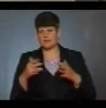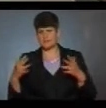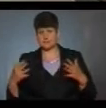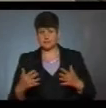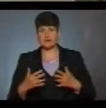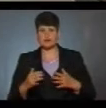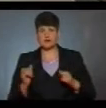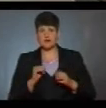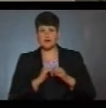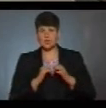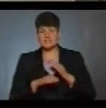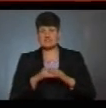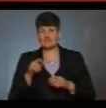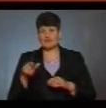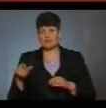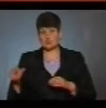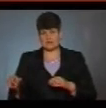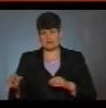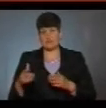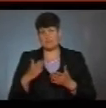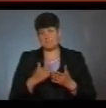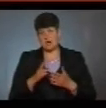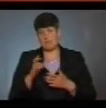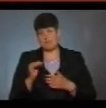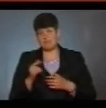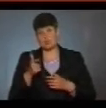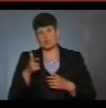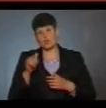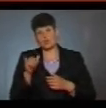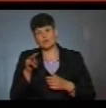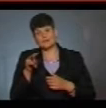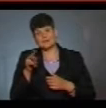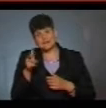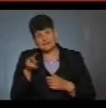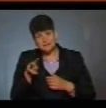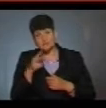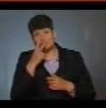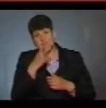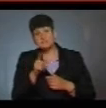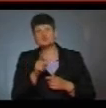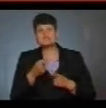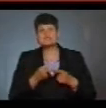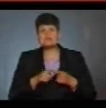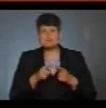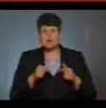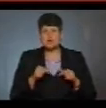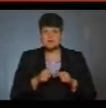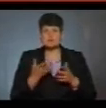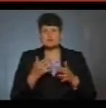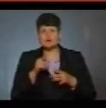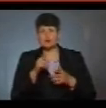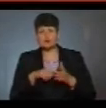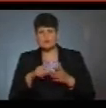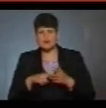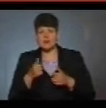і кожен з виборців, тобто мав би в Гуглі, скажімо так, промоніторити, що це за організація, тобто наскільки її довіра, рейтинг, так